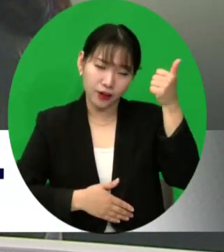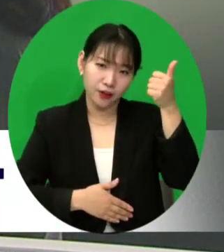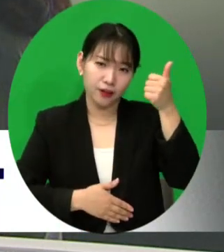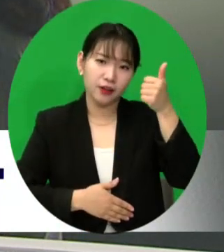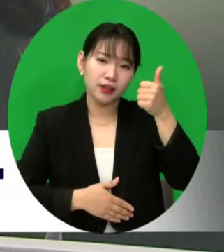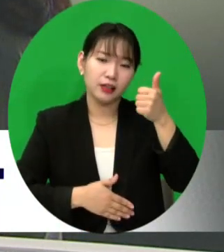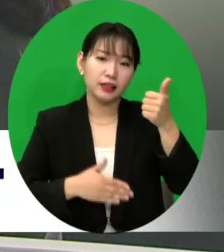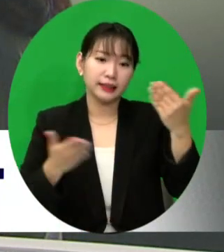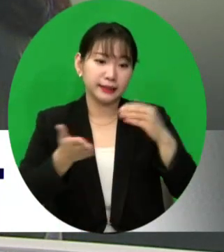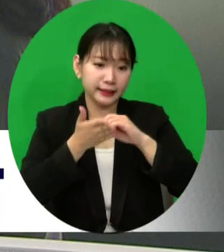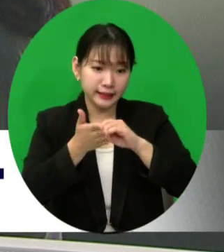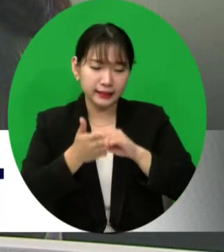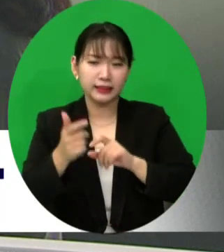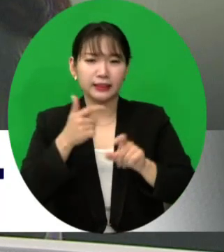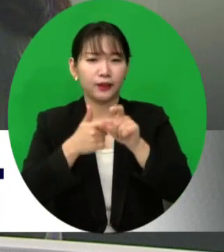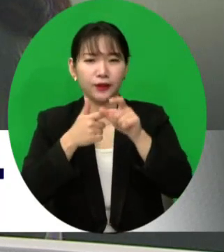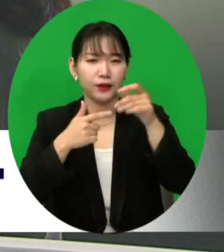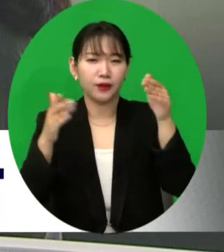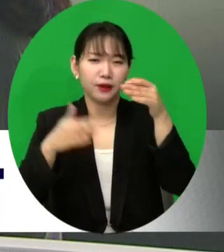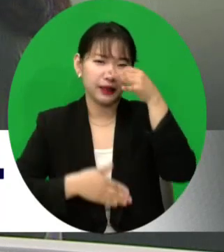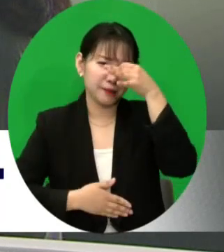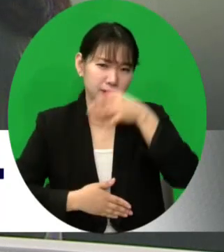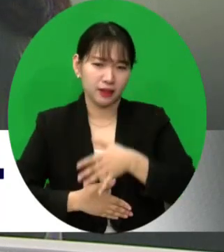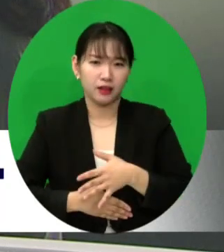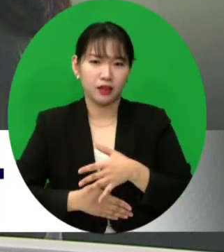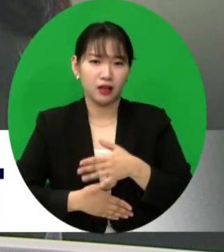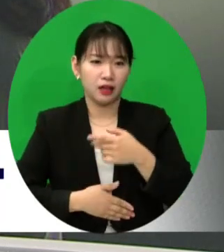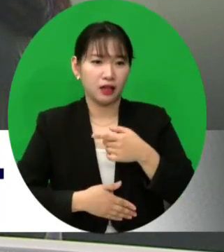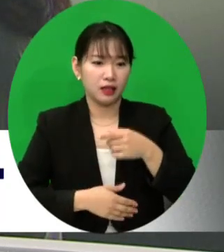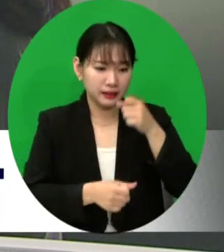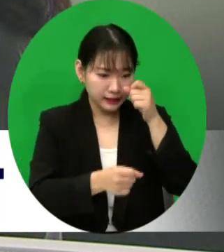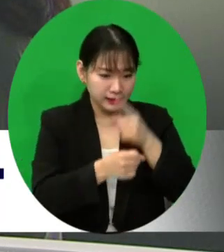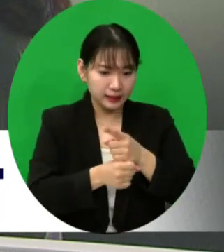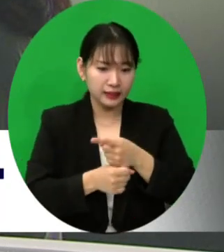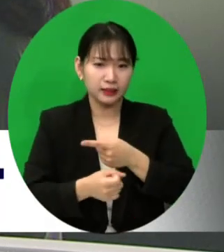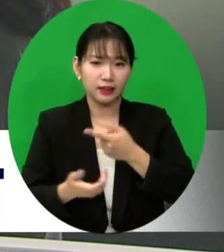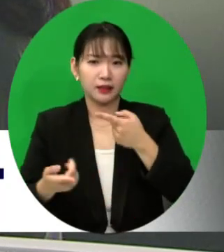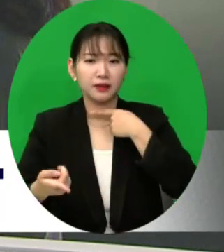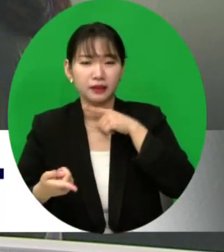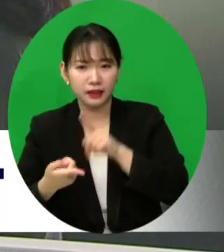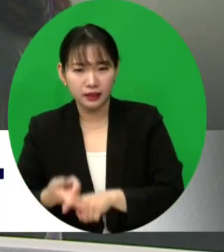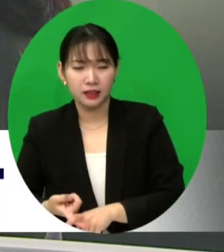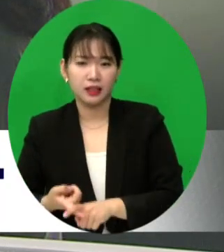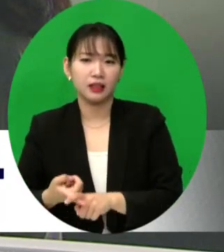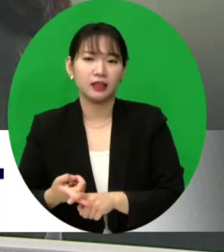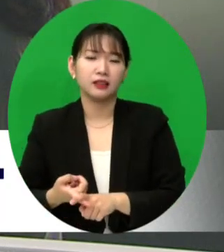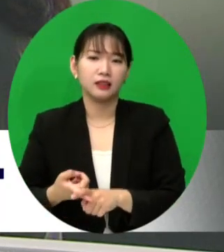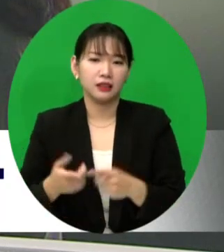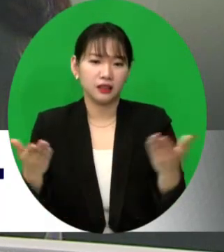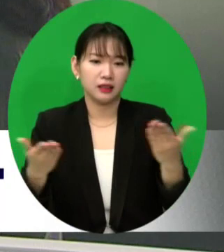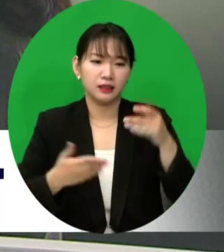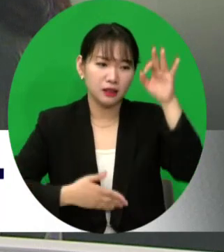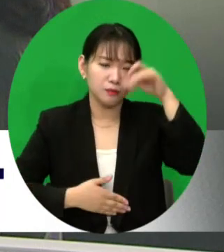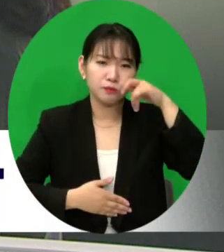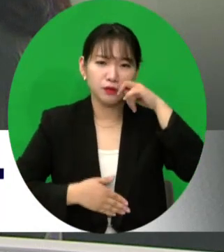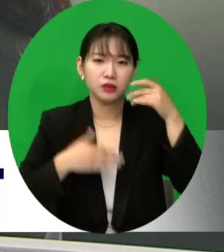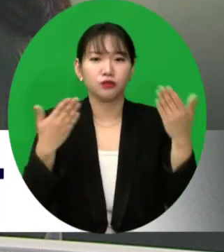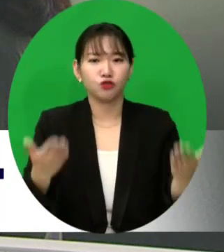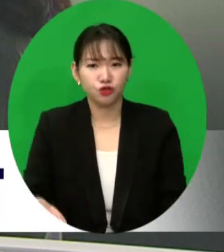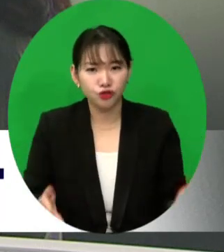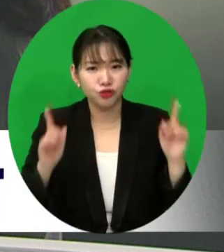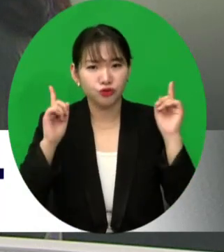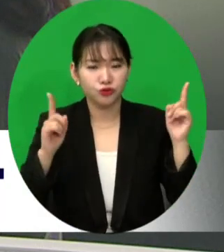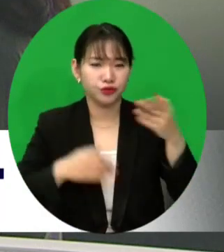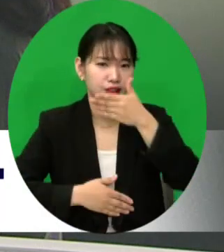갈수록 오그라들고 있습니다. 적성과 입맛에 맞는 일자리를 찾지 못해 그냥 쉬고 있는 지역 청년들이 10명